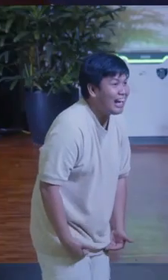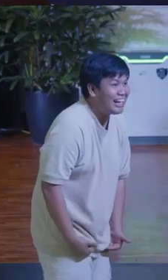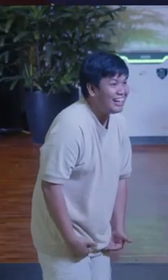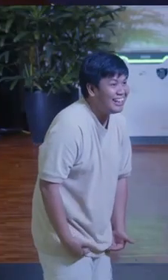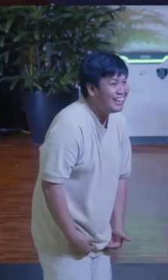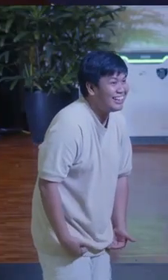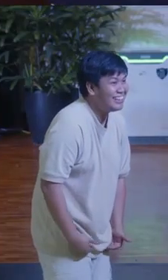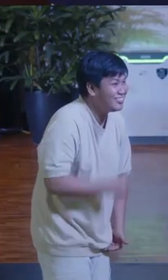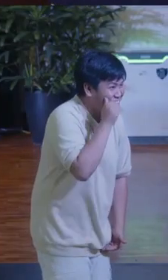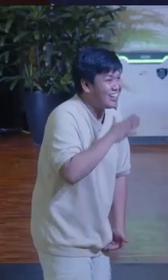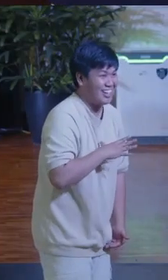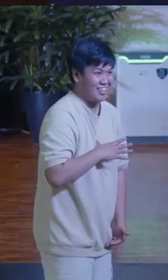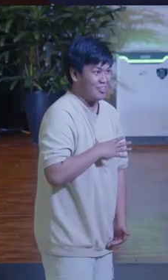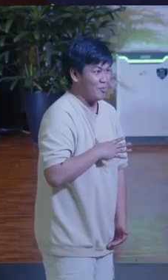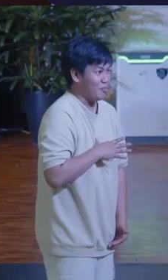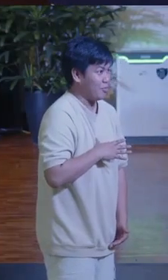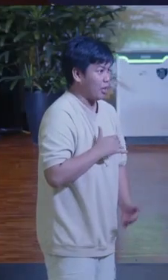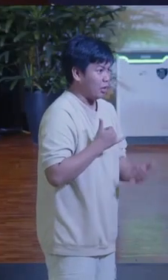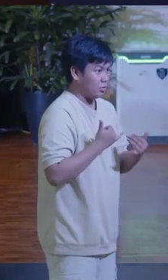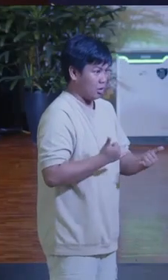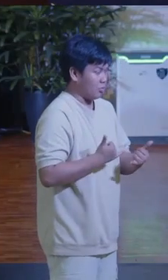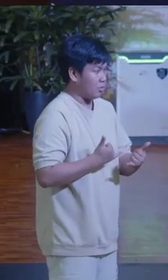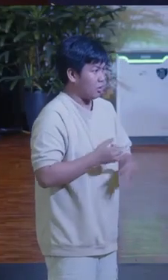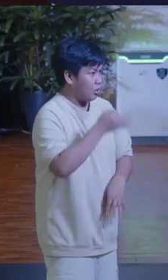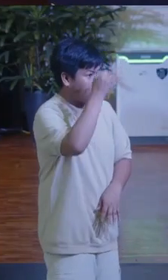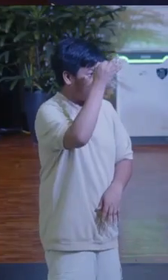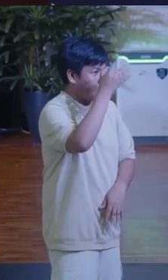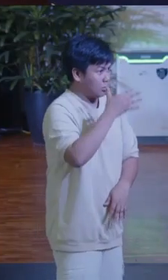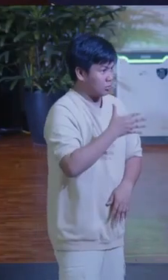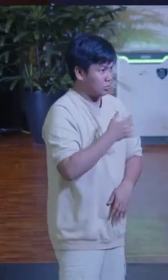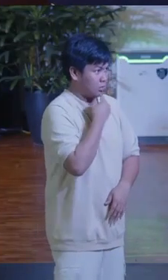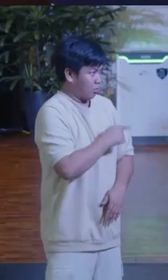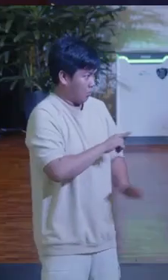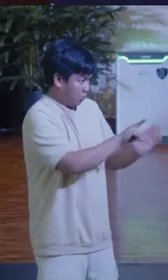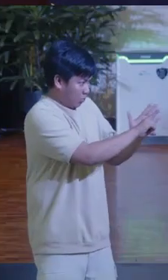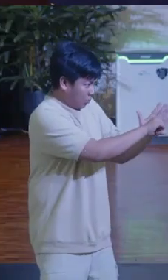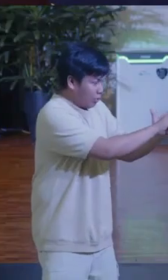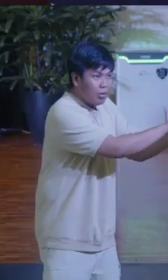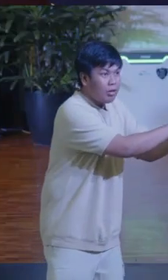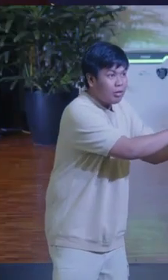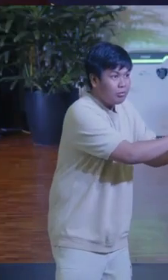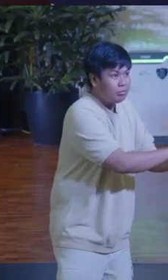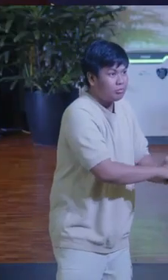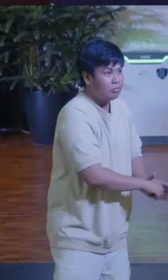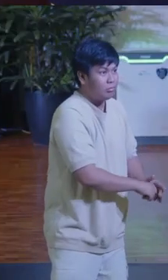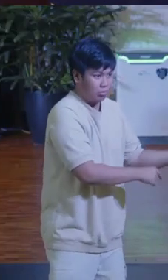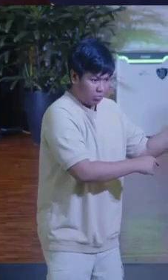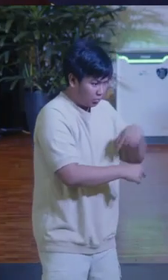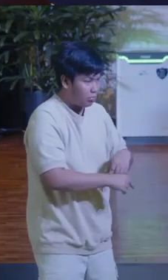No? So, para po silang mga talipandas. No?